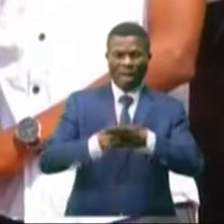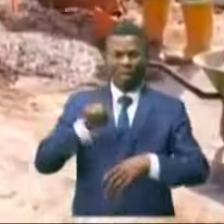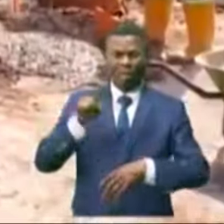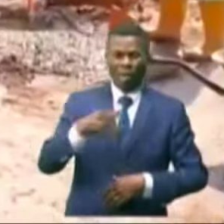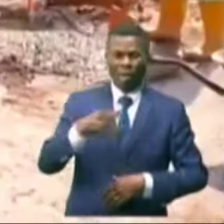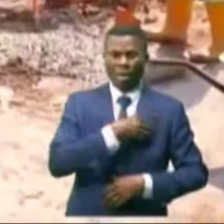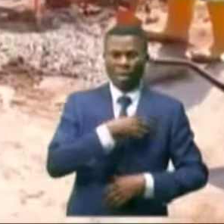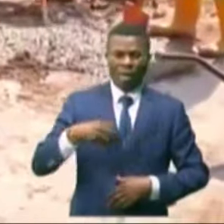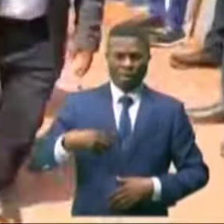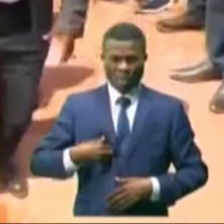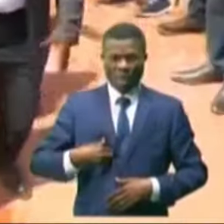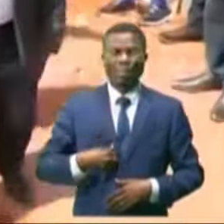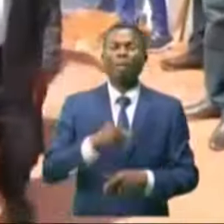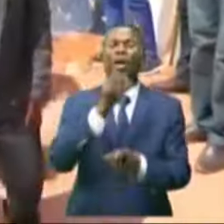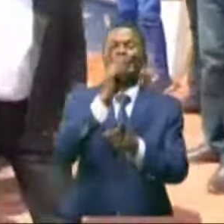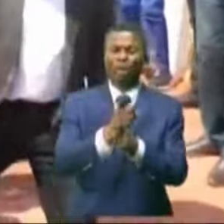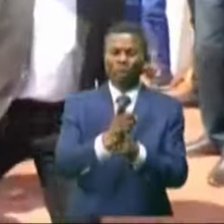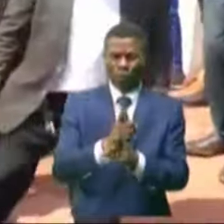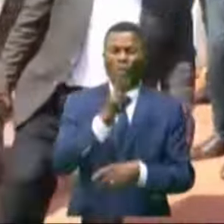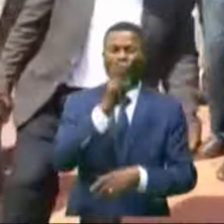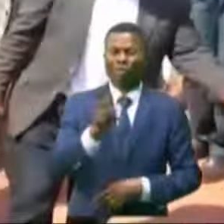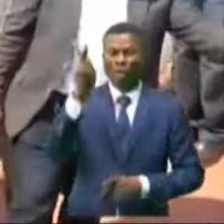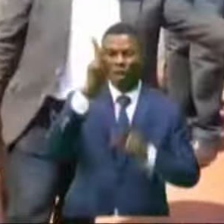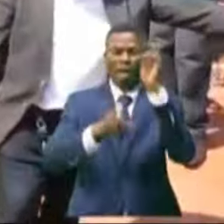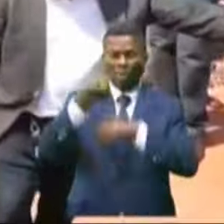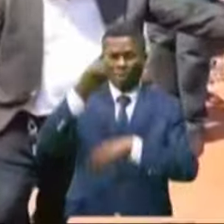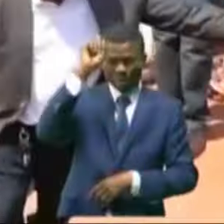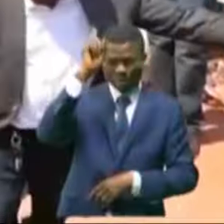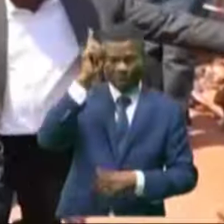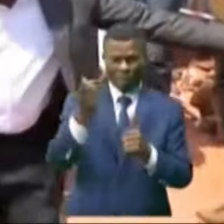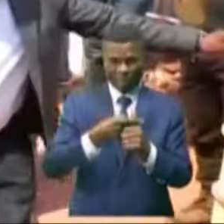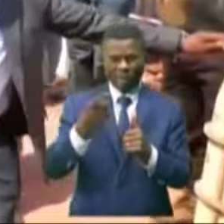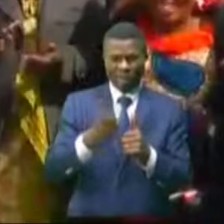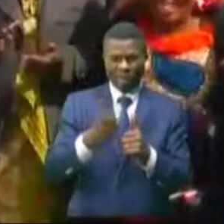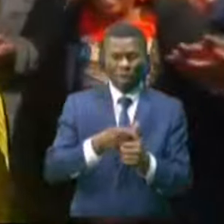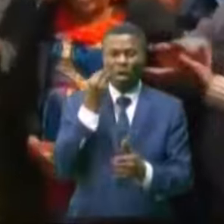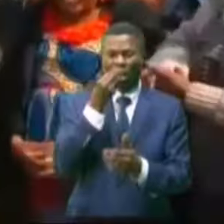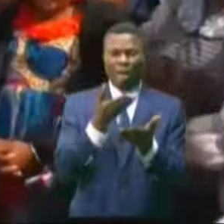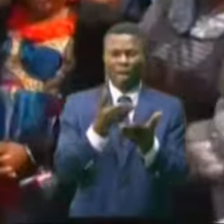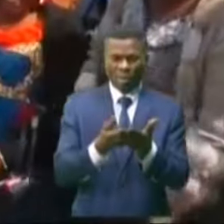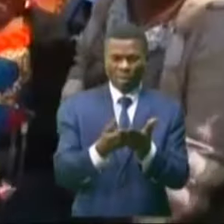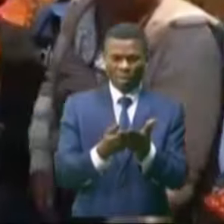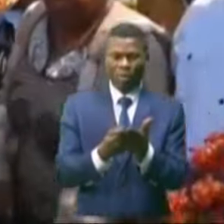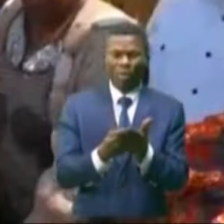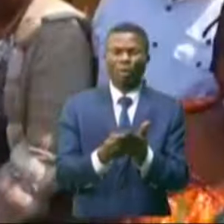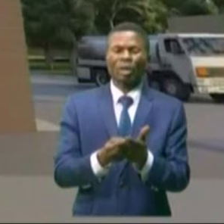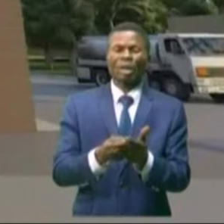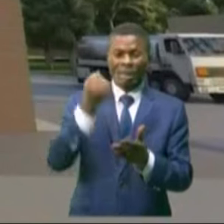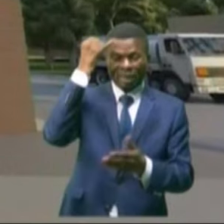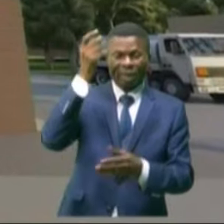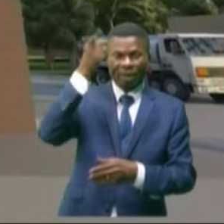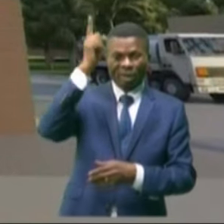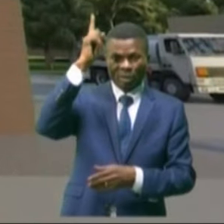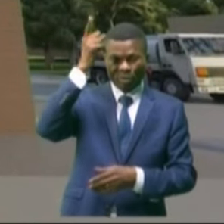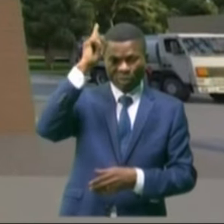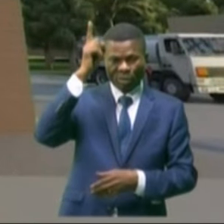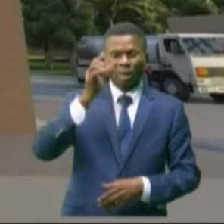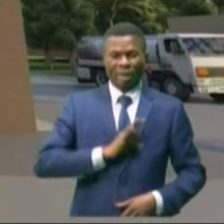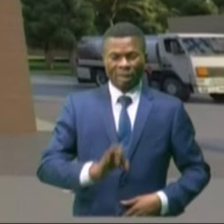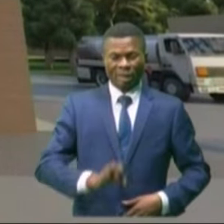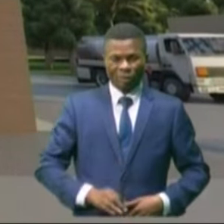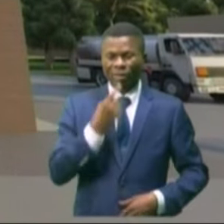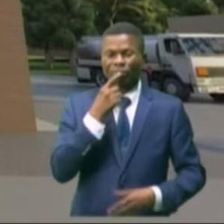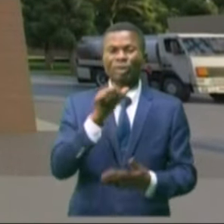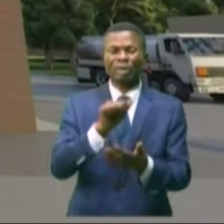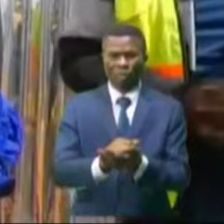maman concrète. À noter que le peuple d'abord, cette approche socle du pouvoir du président de la République, Félix-Antoine Tshisekedi